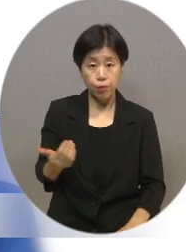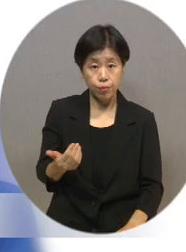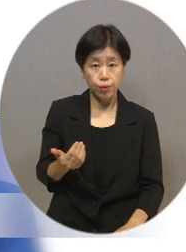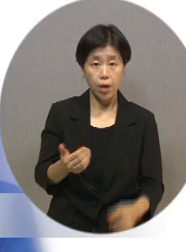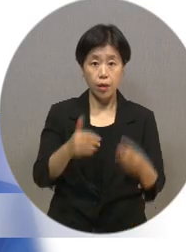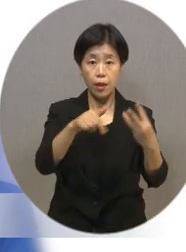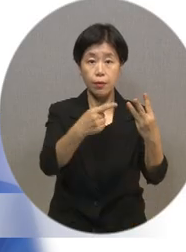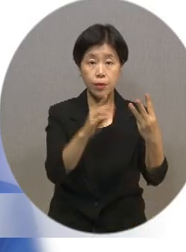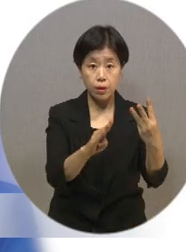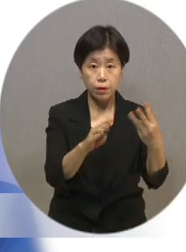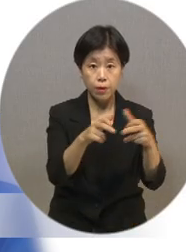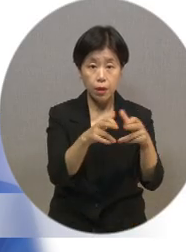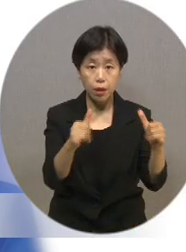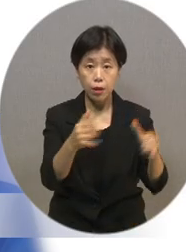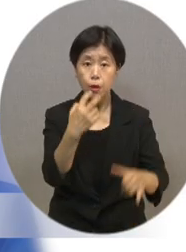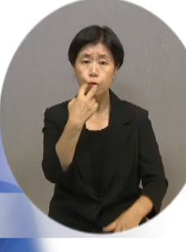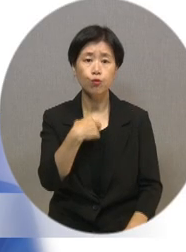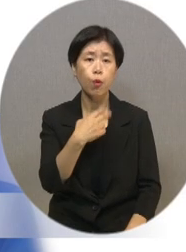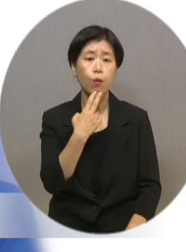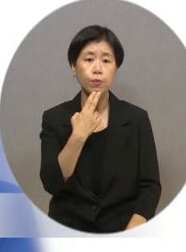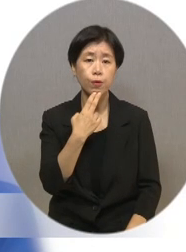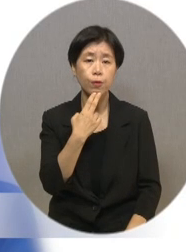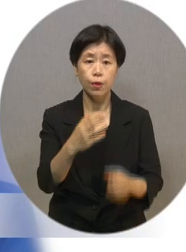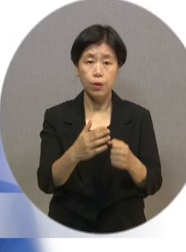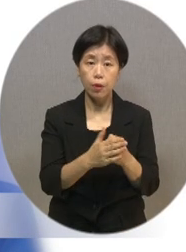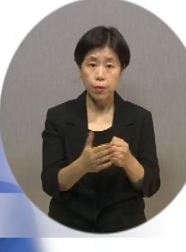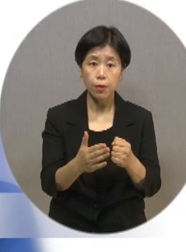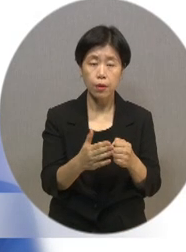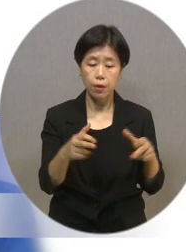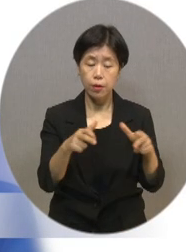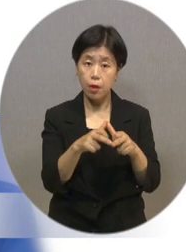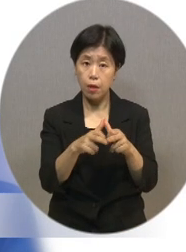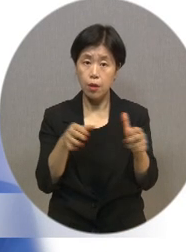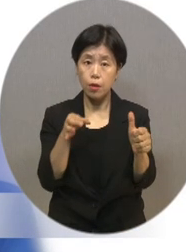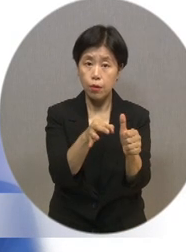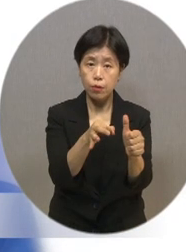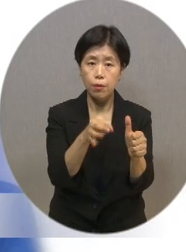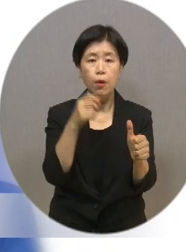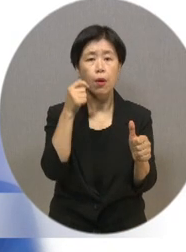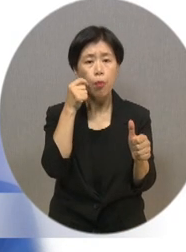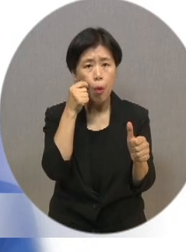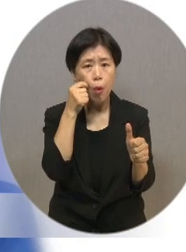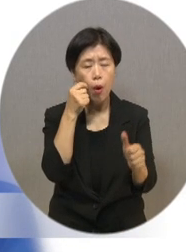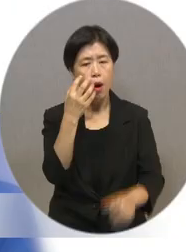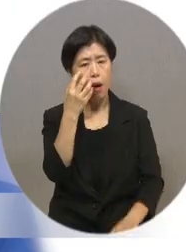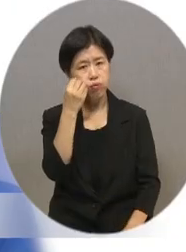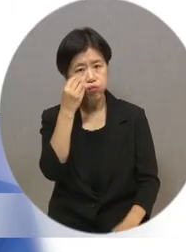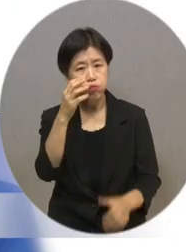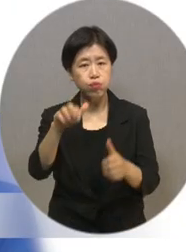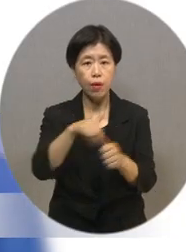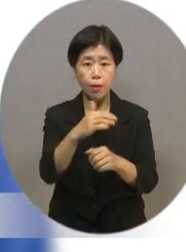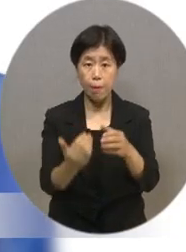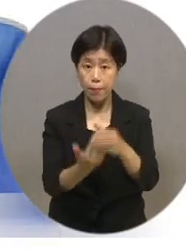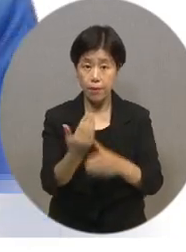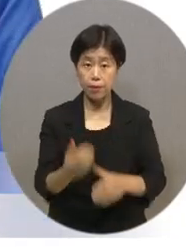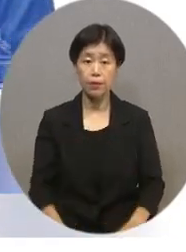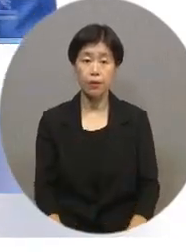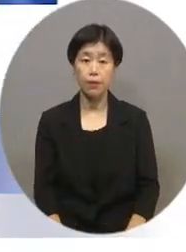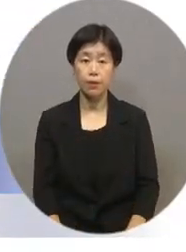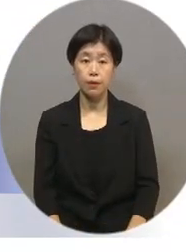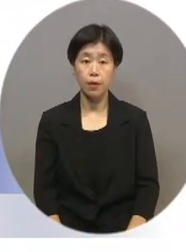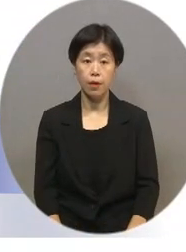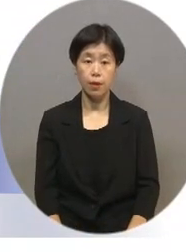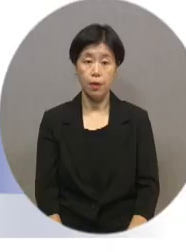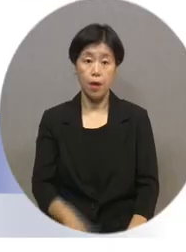상급 장애인은 중복 장애가 아니고는 장애인 연금을 받지 못하는 사각지대에 놓여 있습니다